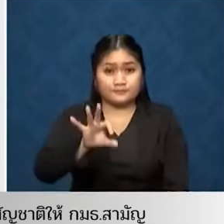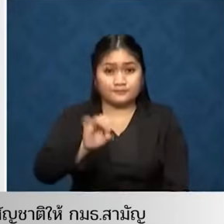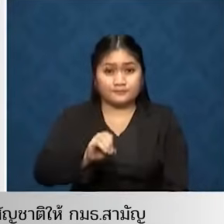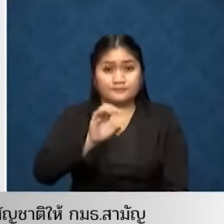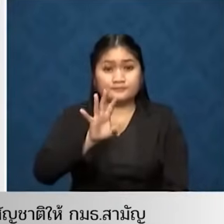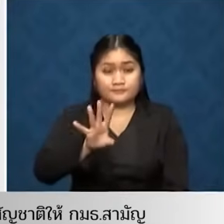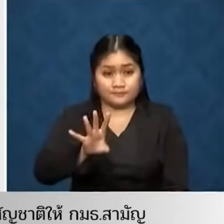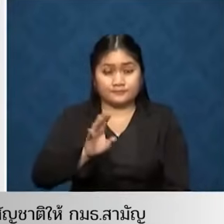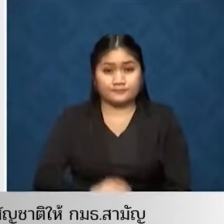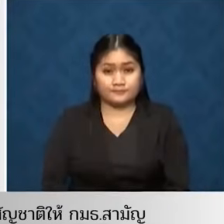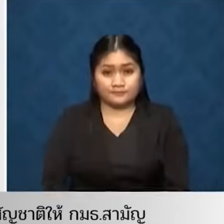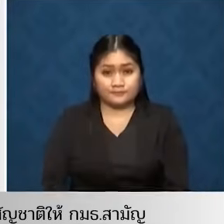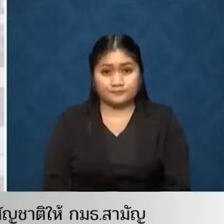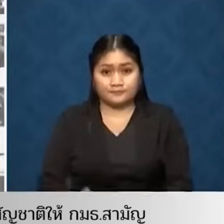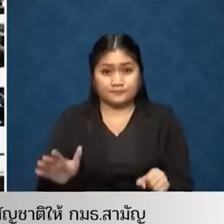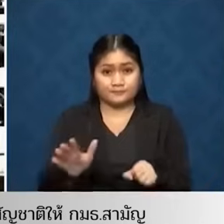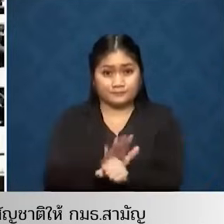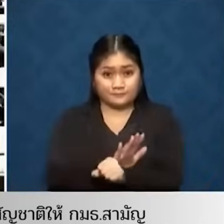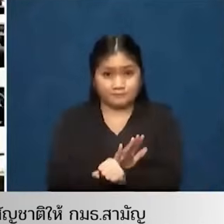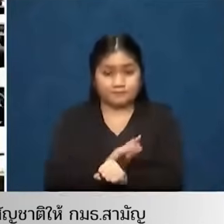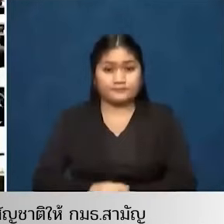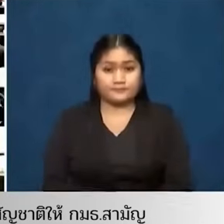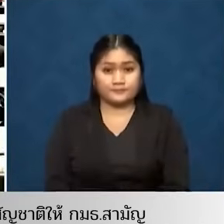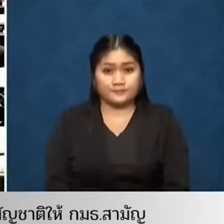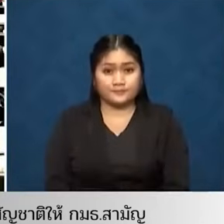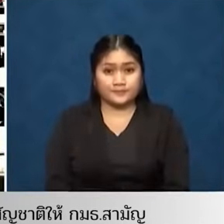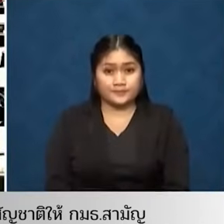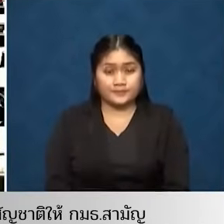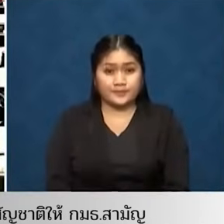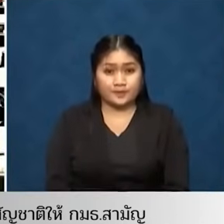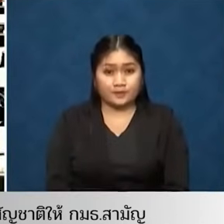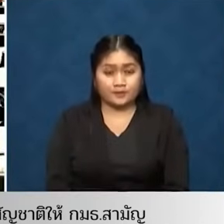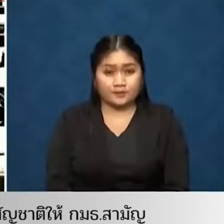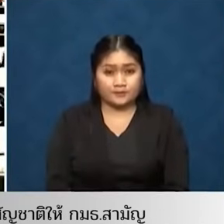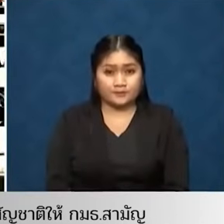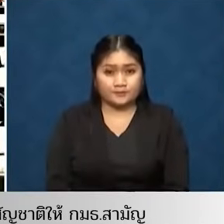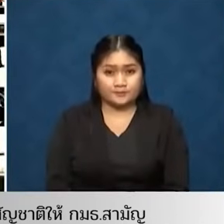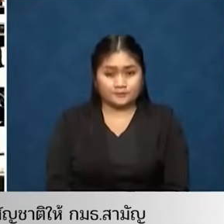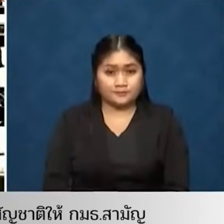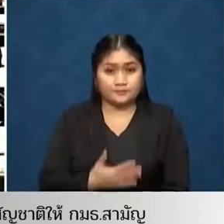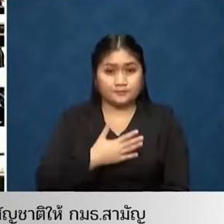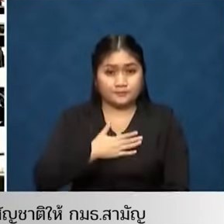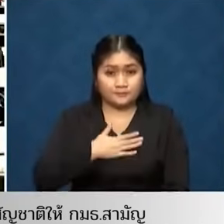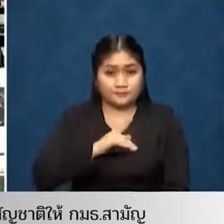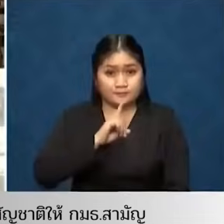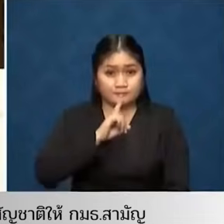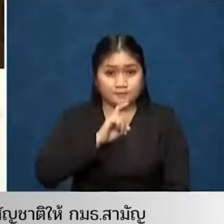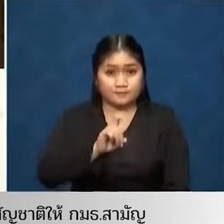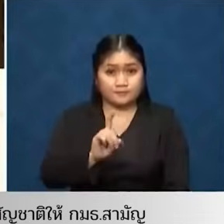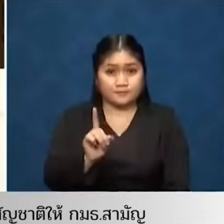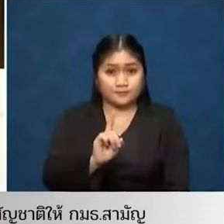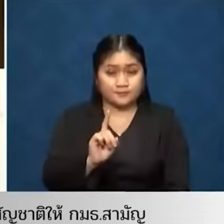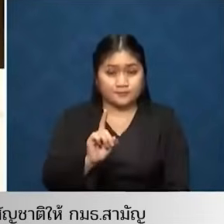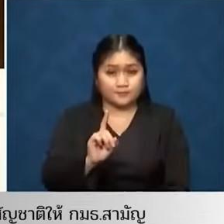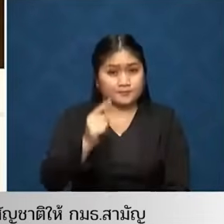394นะครับครบองค์ประชุมนะครับเพราะนั้นผมก็จะถามว่า